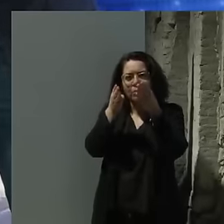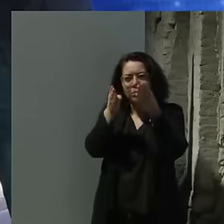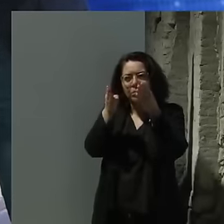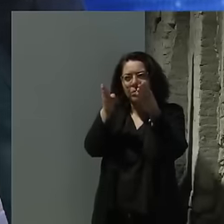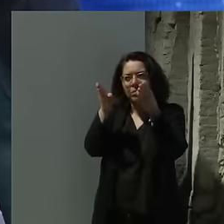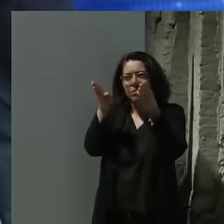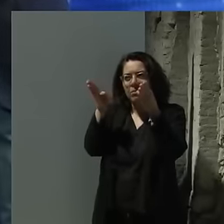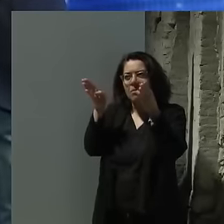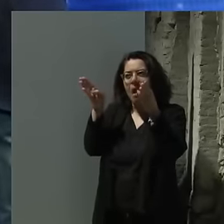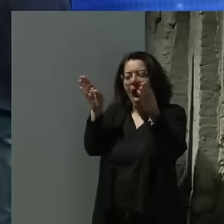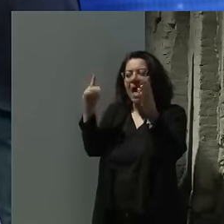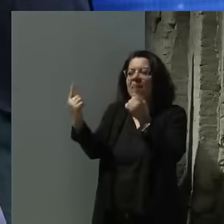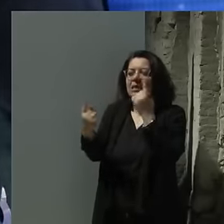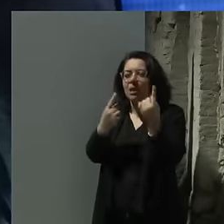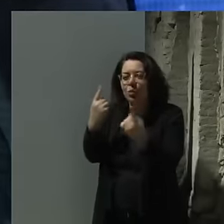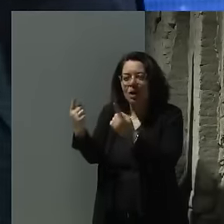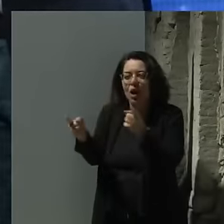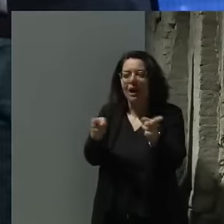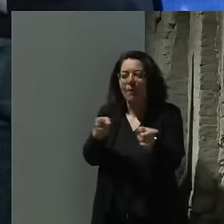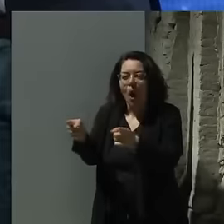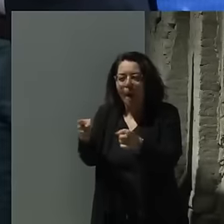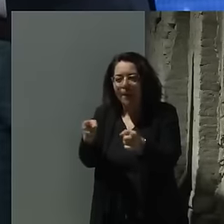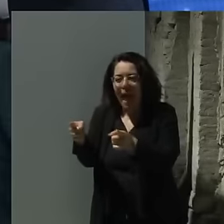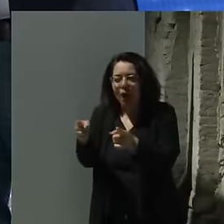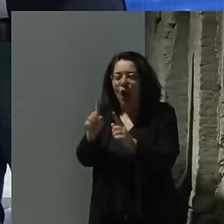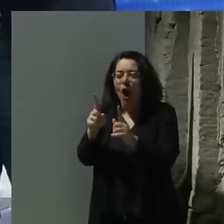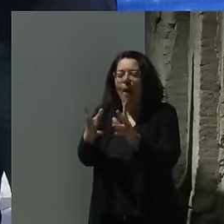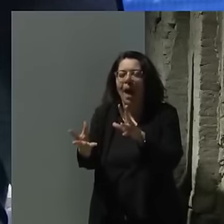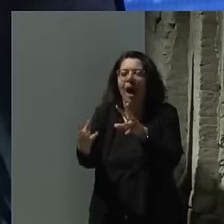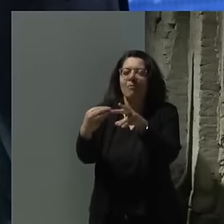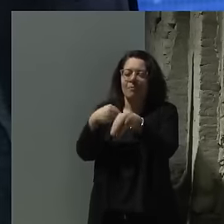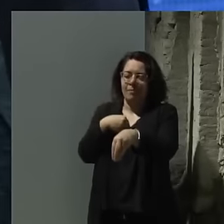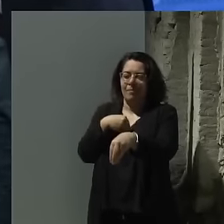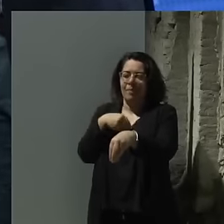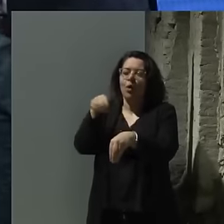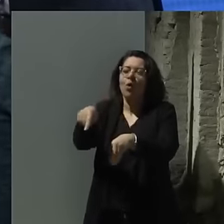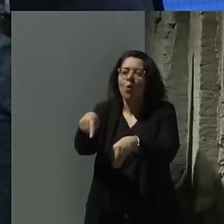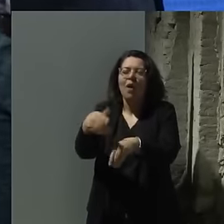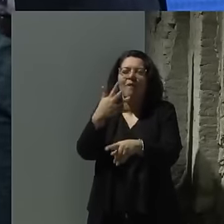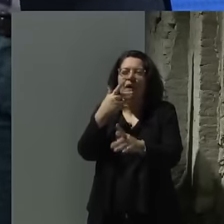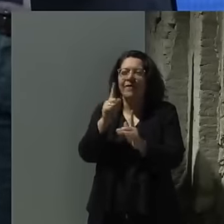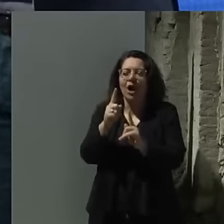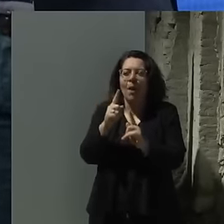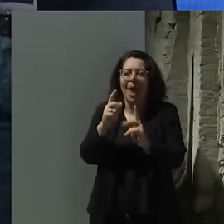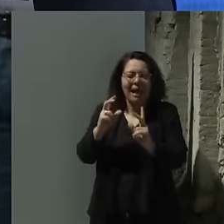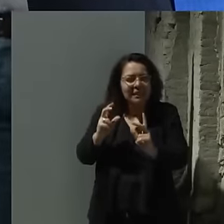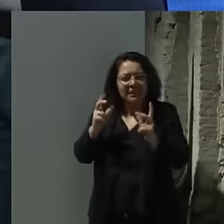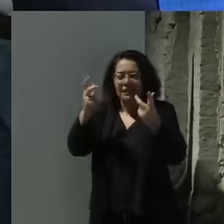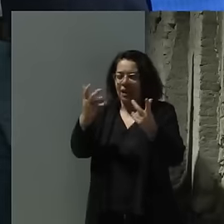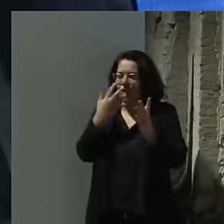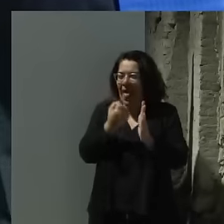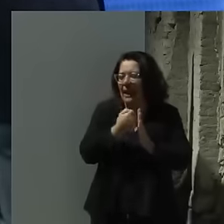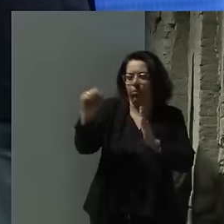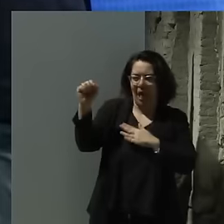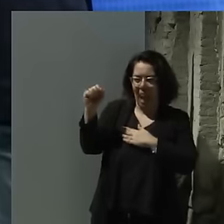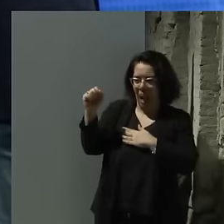e cosa può passare nella vita di un ragazzo di 20 anni che magari si ribella, perché poi, se non sbaglio, faceva una valutazione che comunque non è che